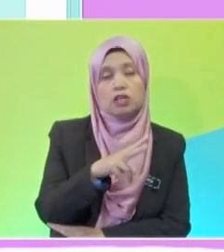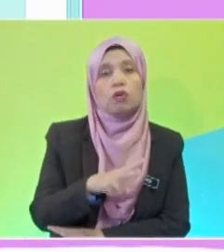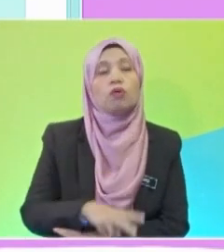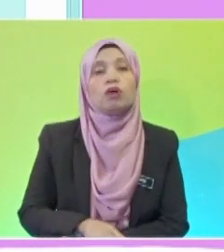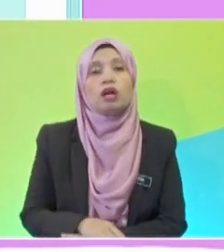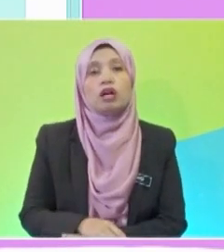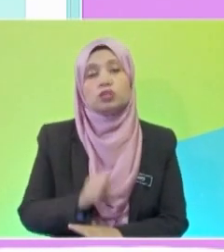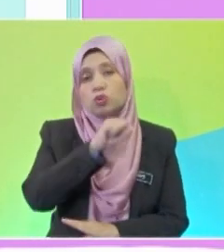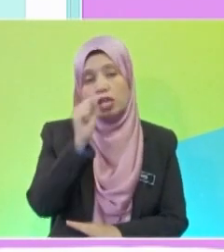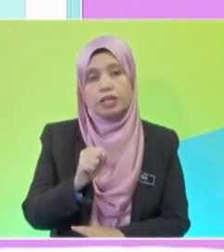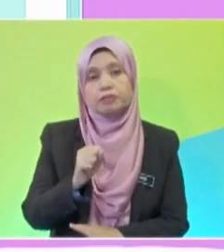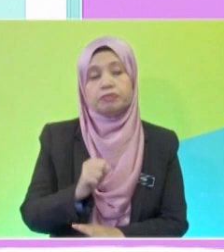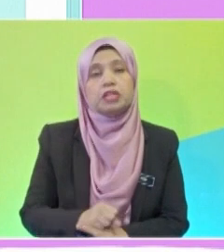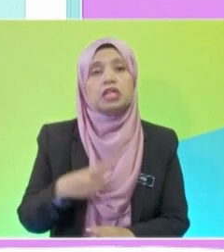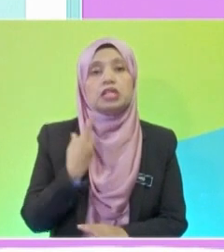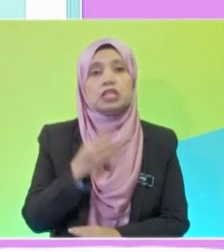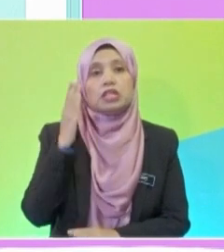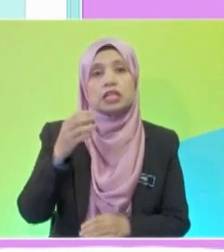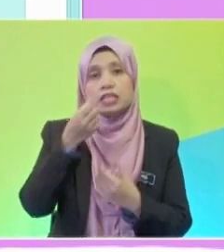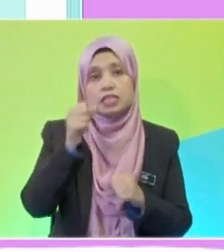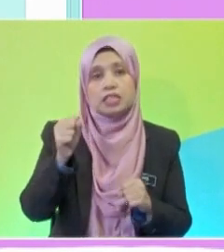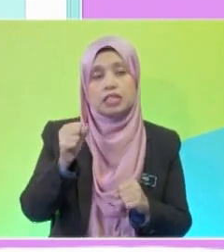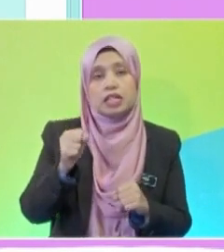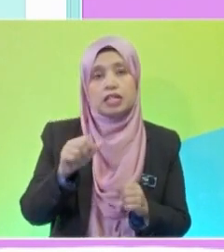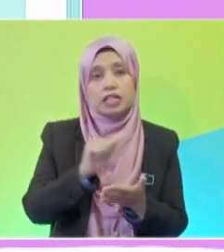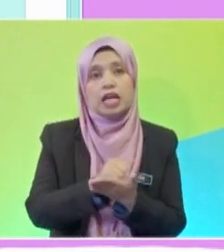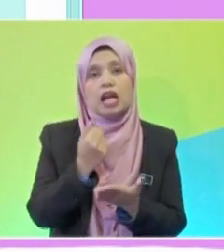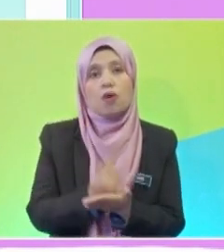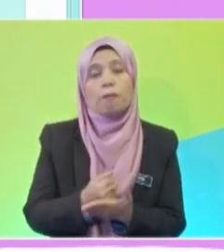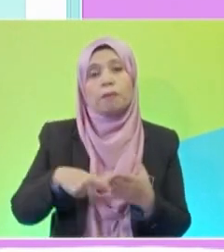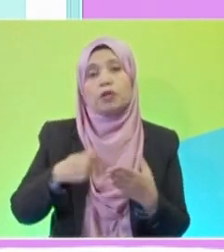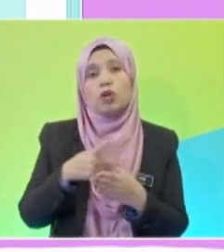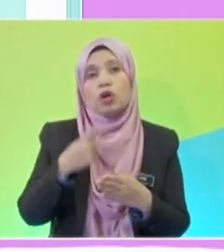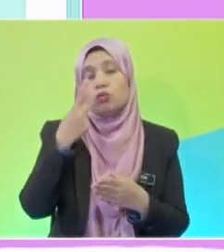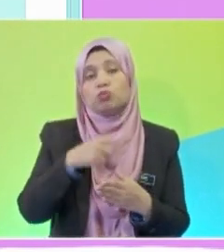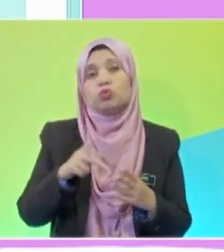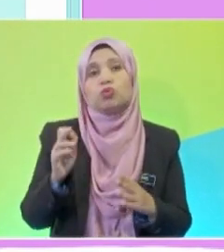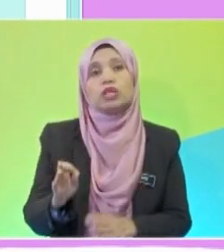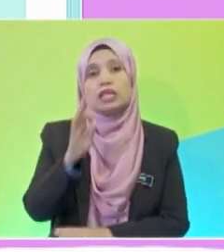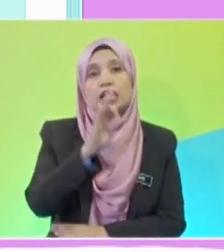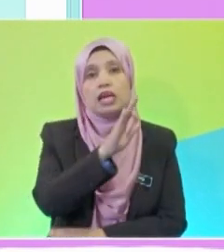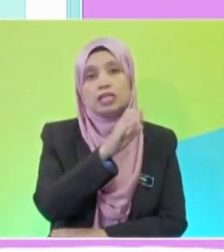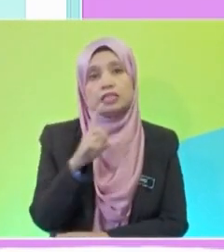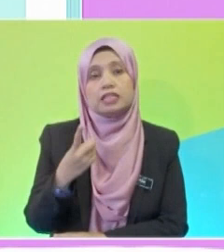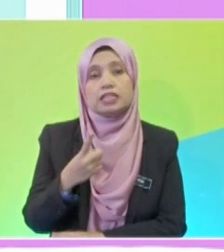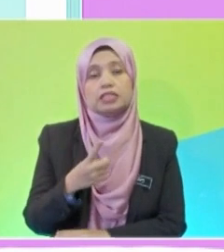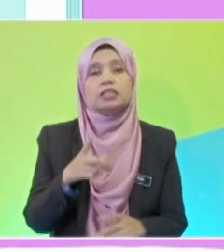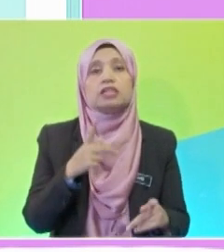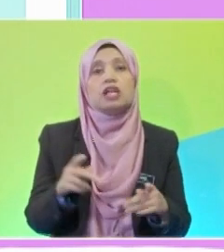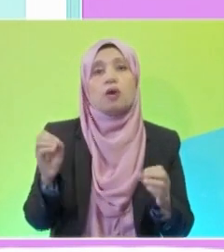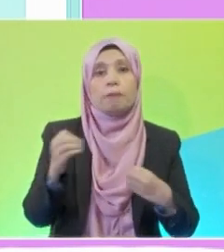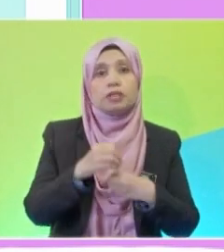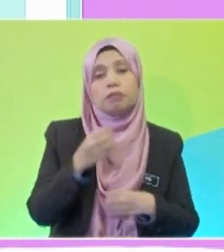pejabat, berapa persen kilang. Kita akan sediakan akaun pengeluaran untuk kilang sahaja. Kalau pejabat tu abaikan, Nisa.